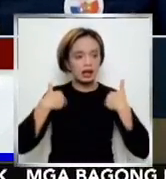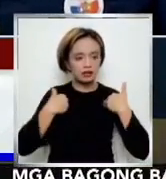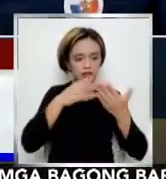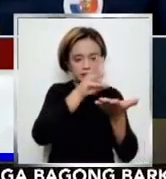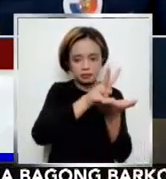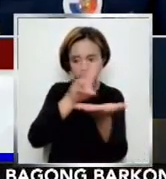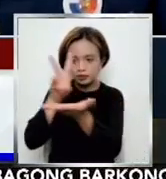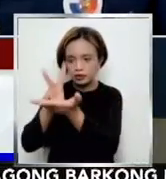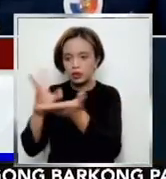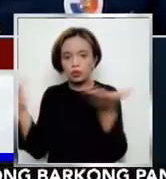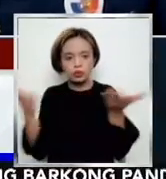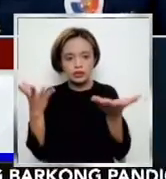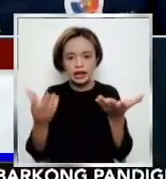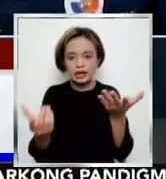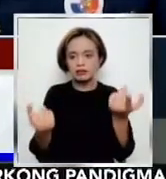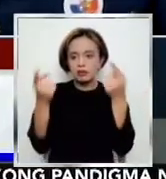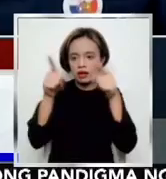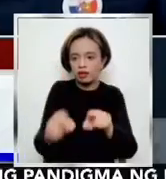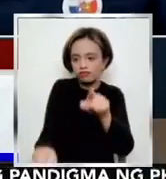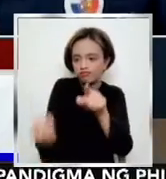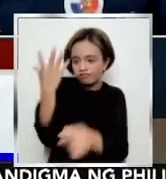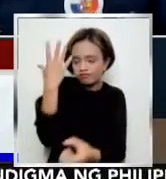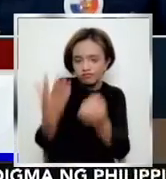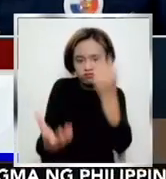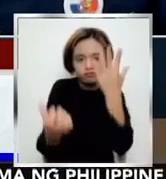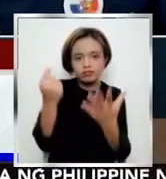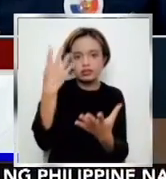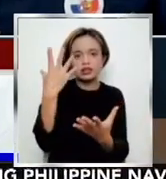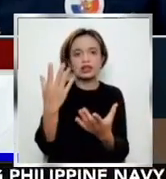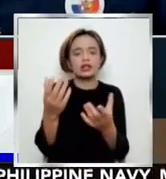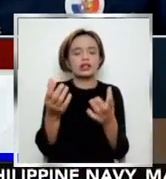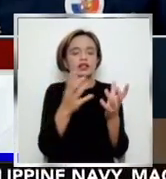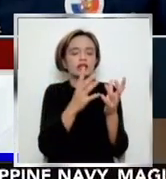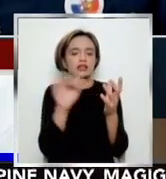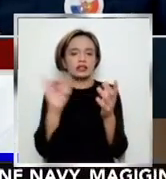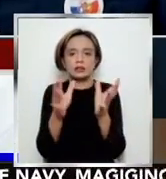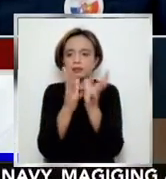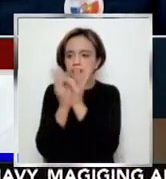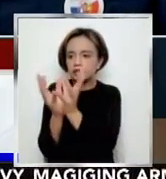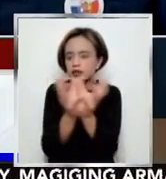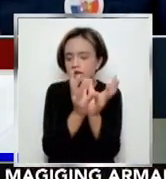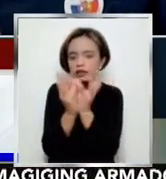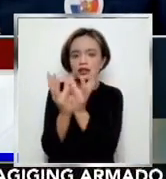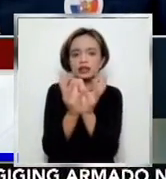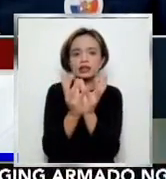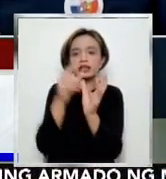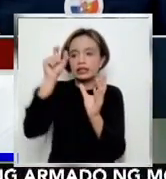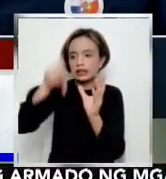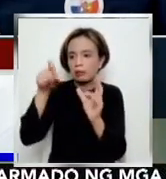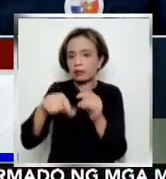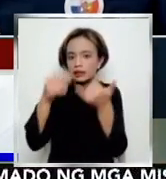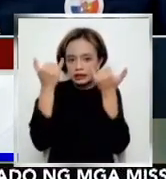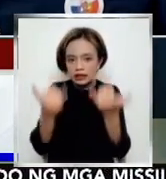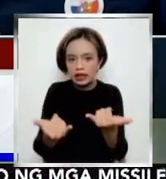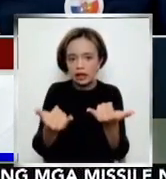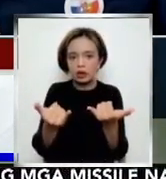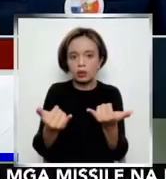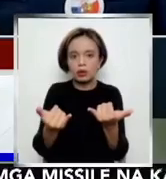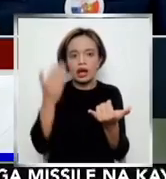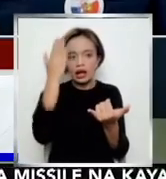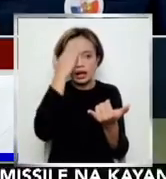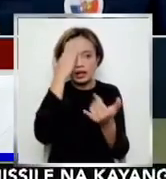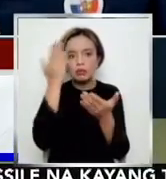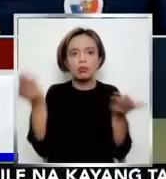display zone at yung community display areas ay dapat po as early as now ay may na-identify na po yung ating mga